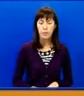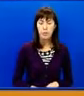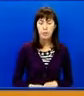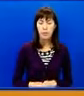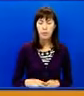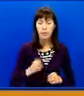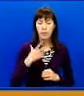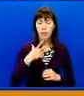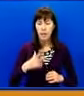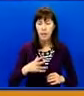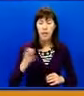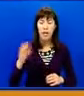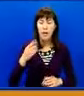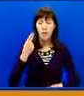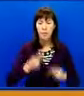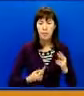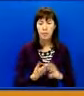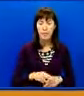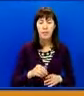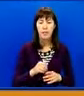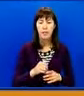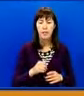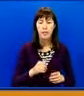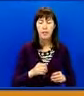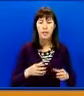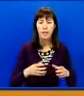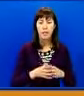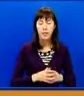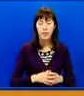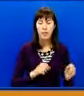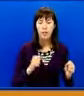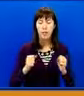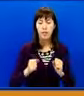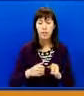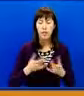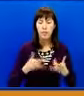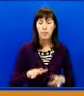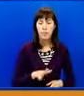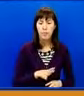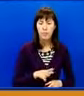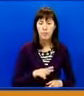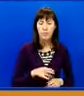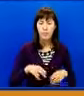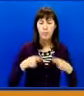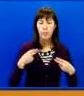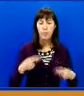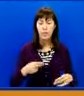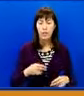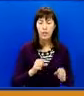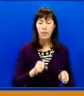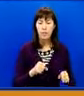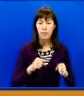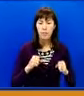особенностью 13-го турнира стало то, что он прошел в спортивном комплексе, расположенном в селе, где родился и вырос выдающийся